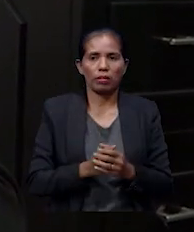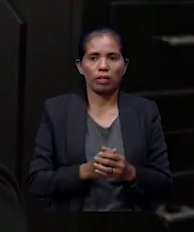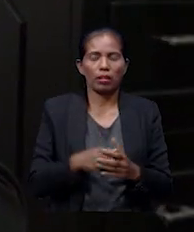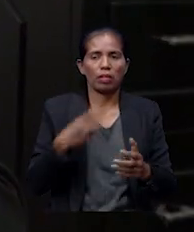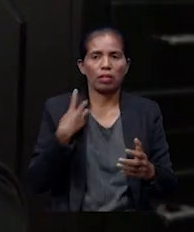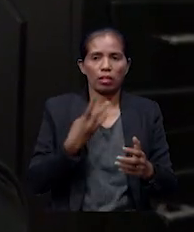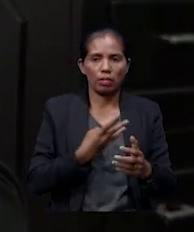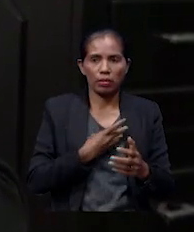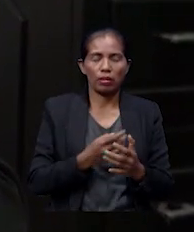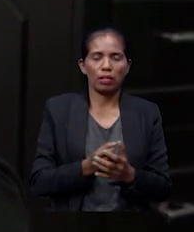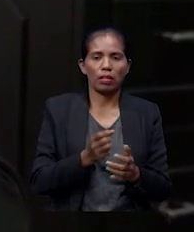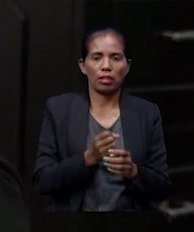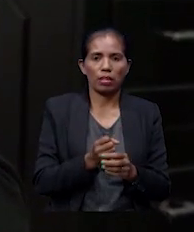né